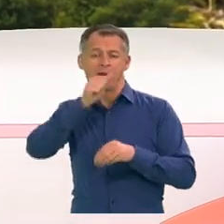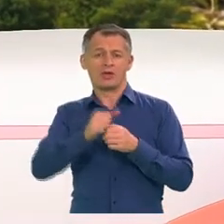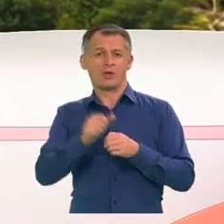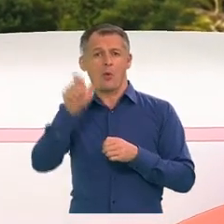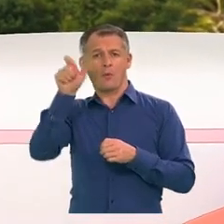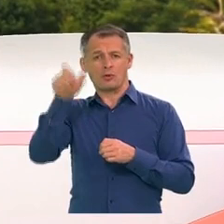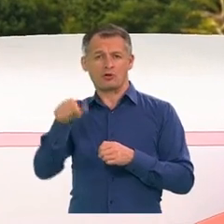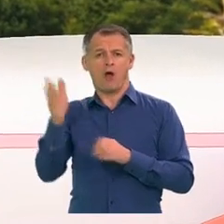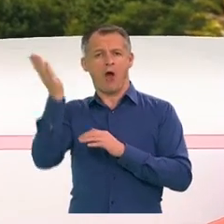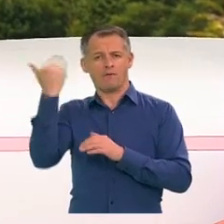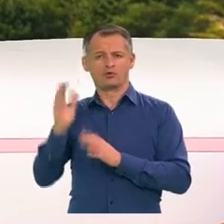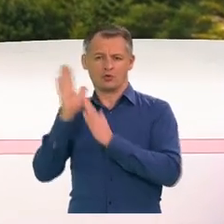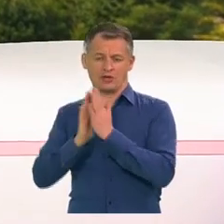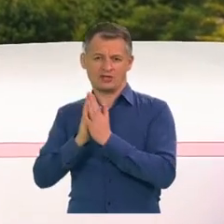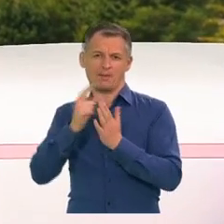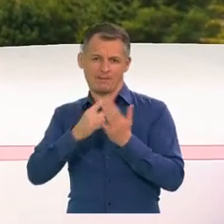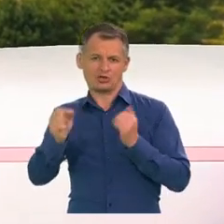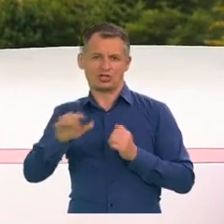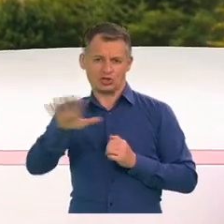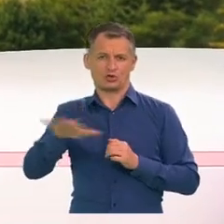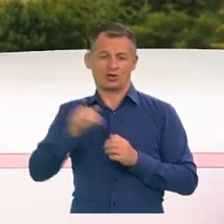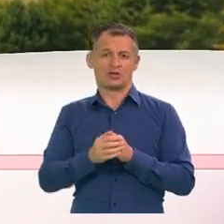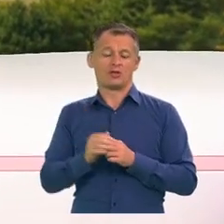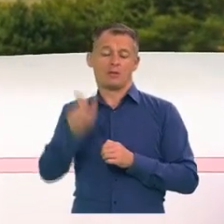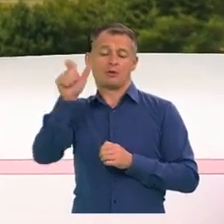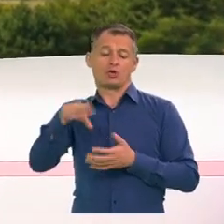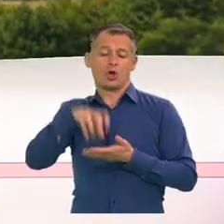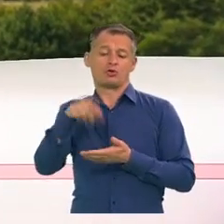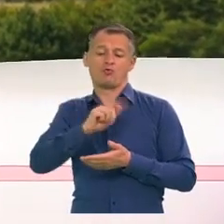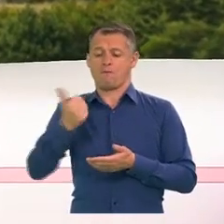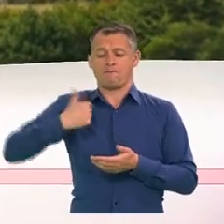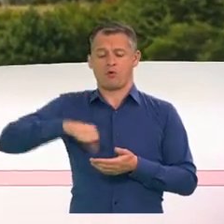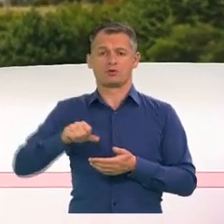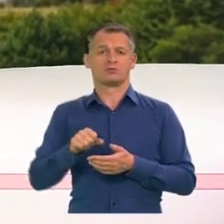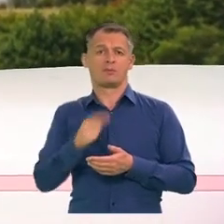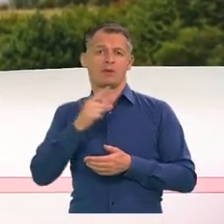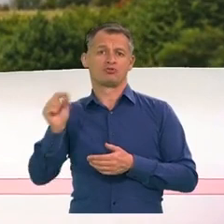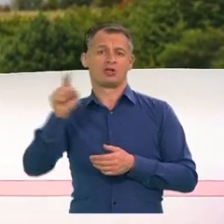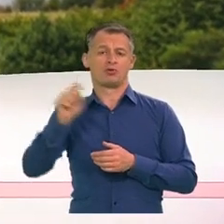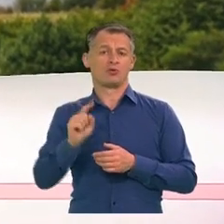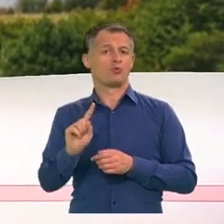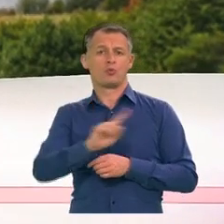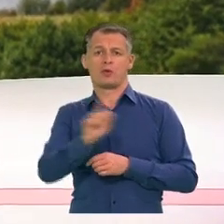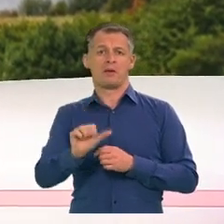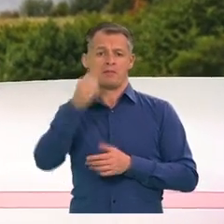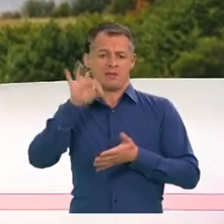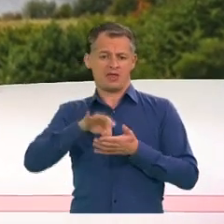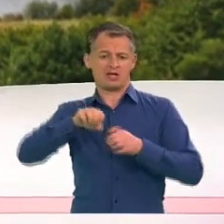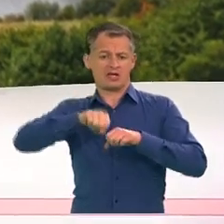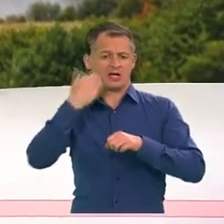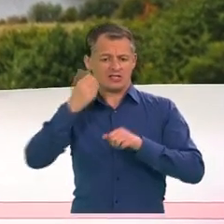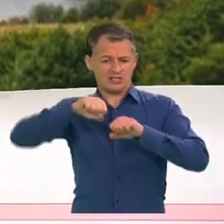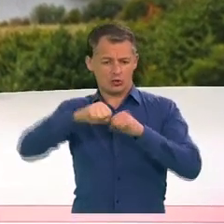însă localnicii refuză să facă acest lucru. Aceștia spun că nu e pentru prima dată când se rupe barajul și că de fiecare dată când s-a